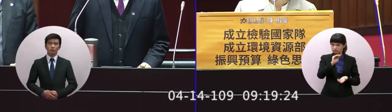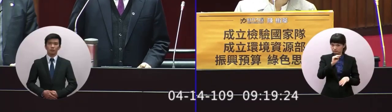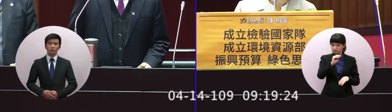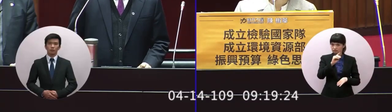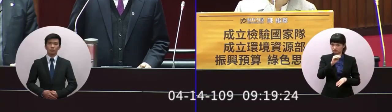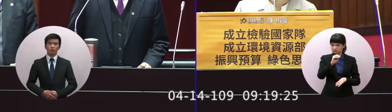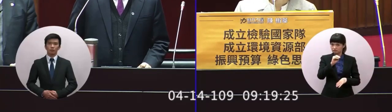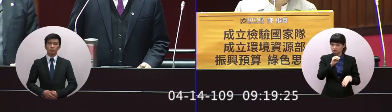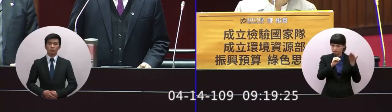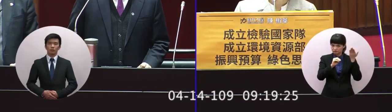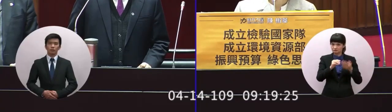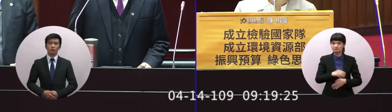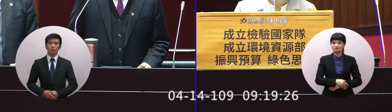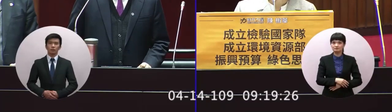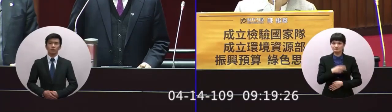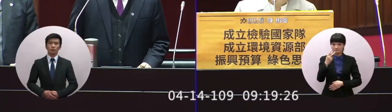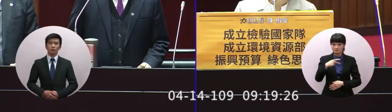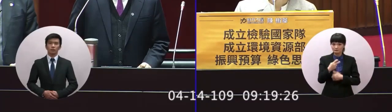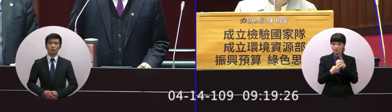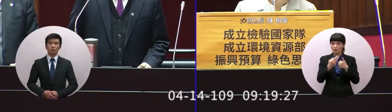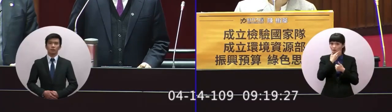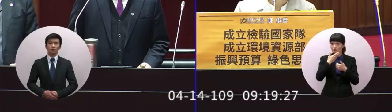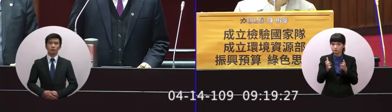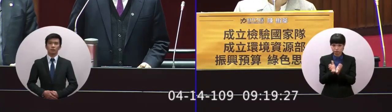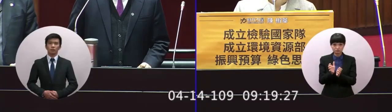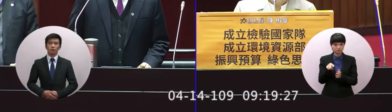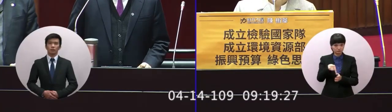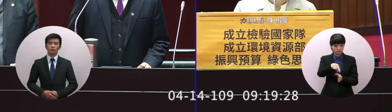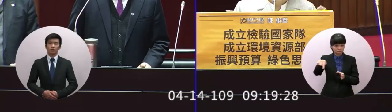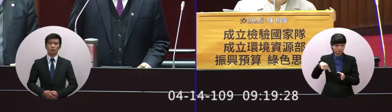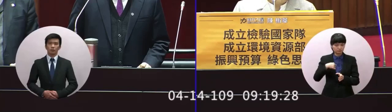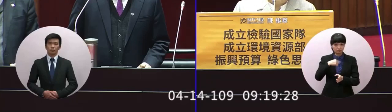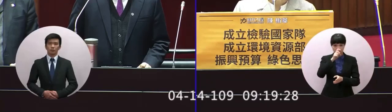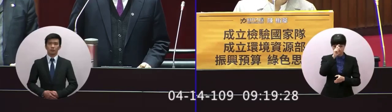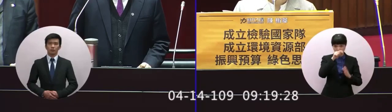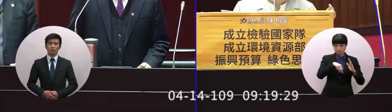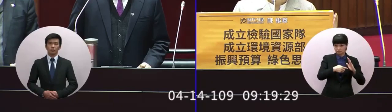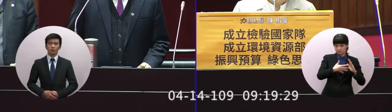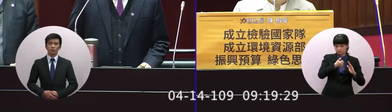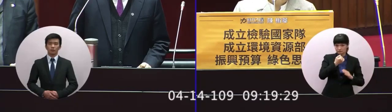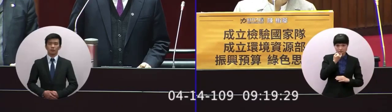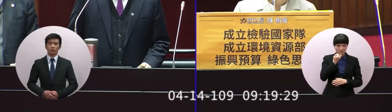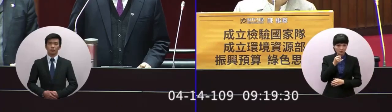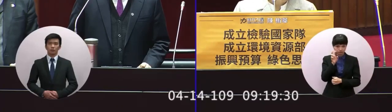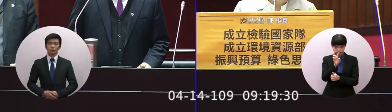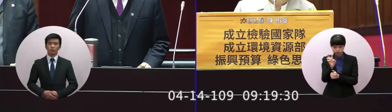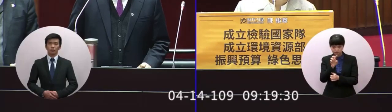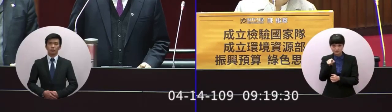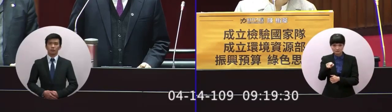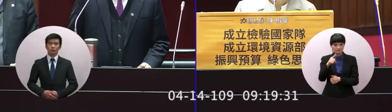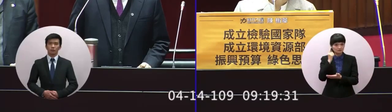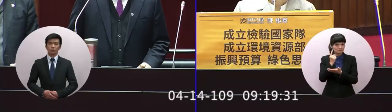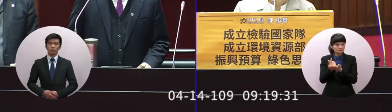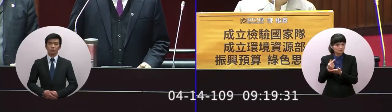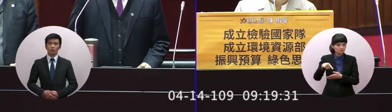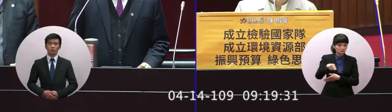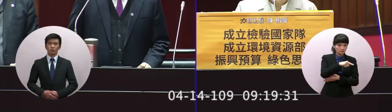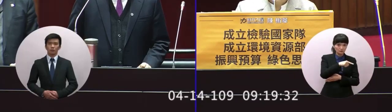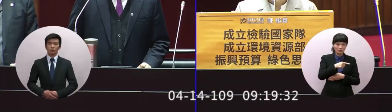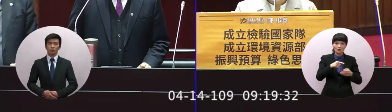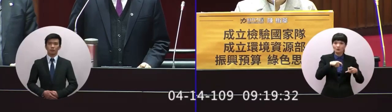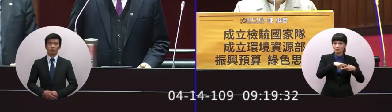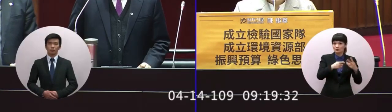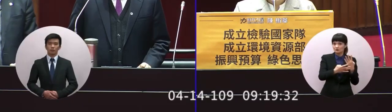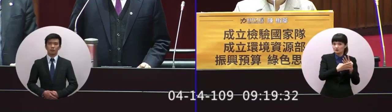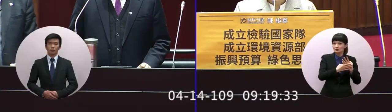福部也希望院长哈督促他们能够做像工业区啊核电厂附近的流行病学调